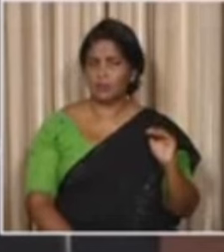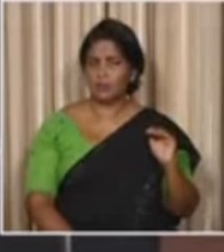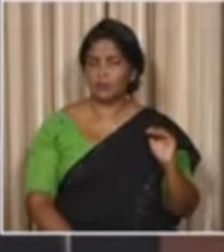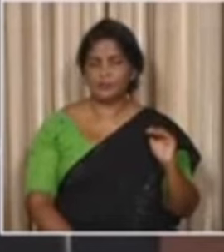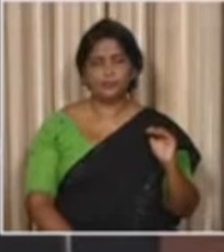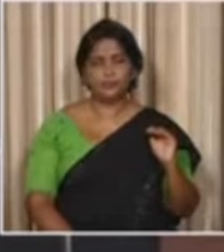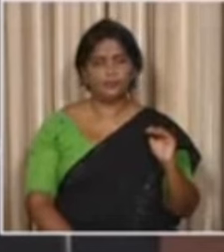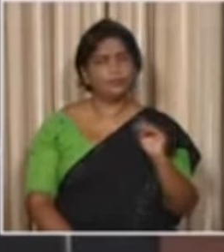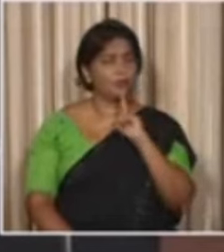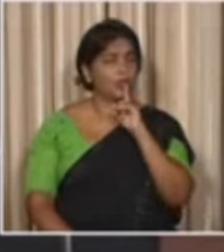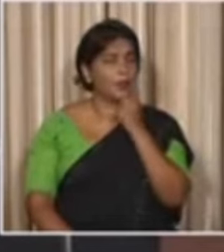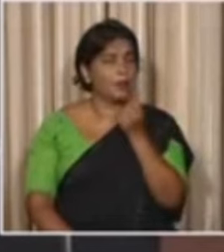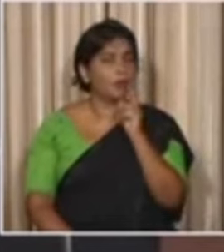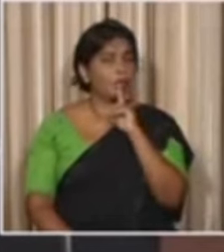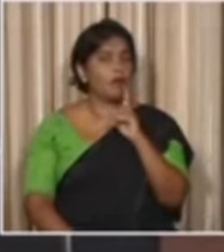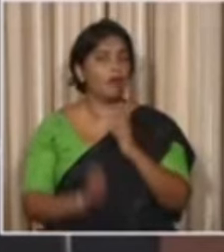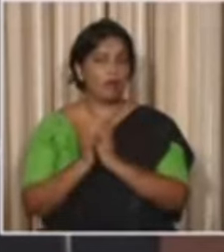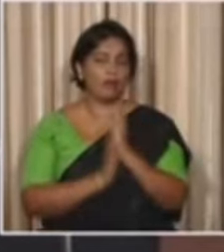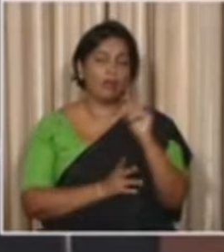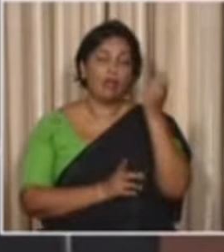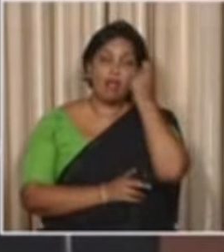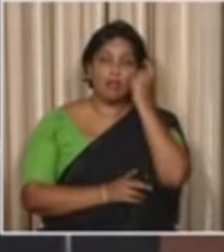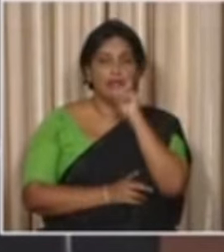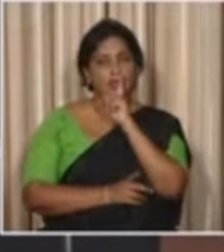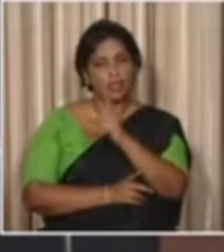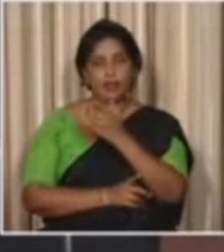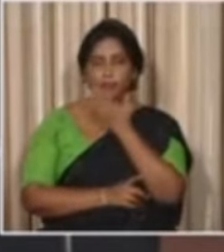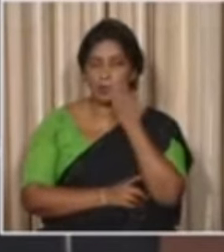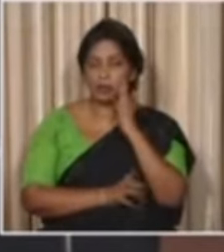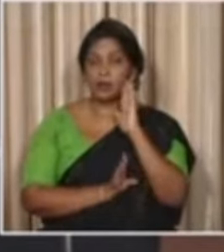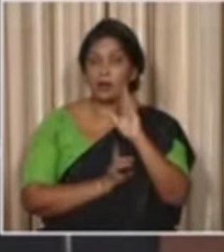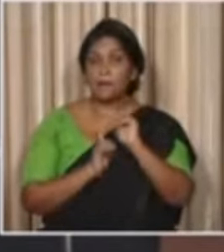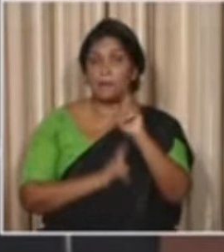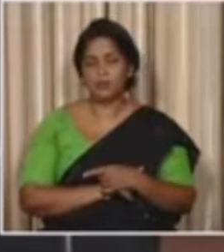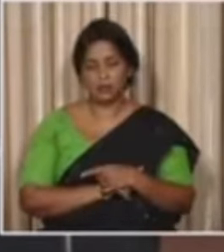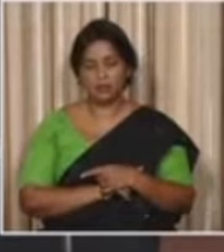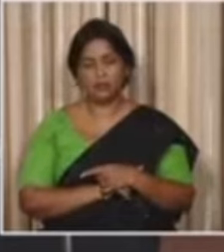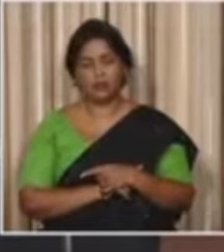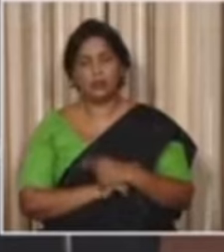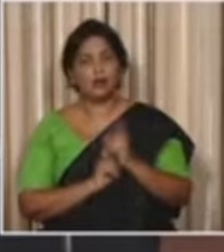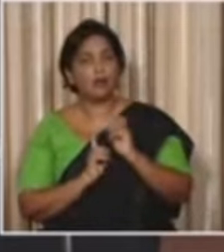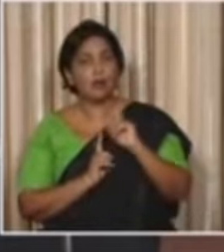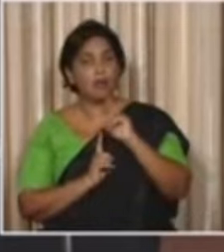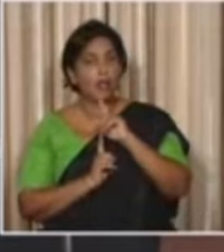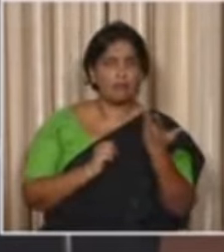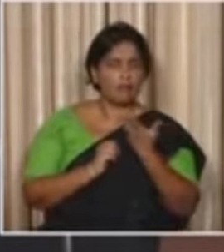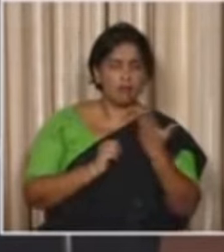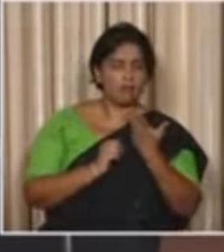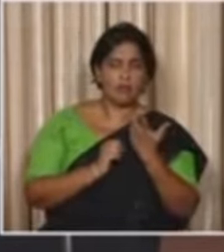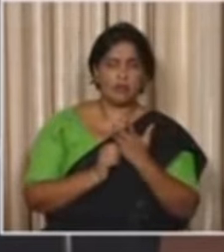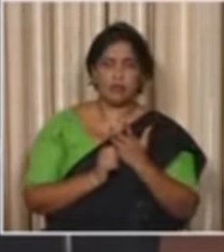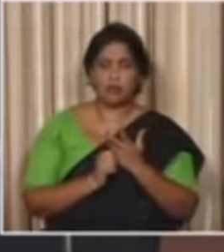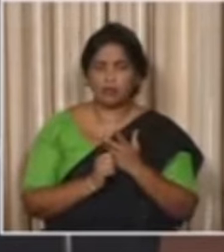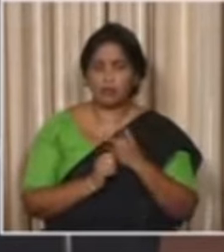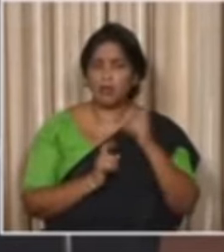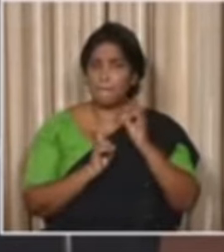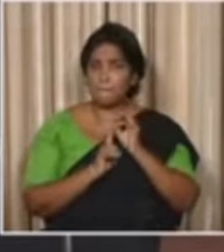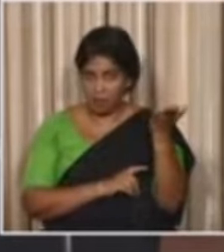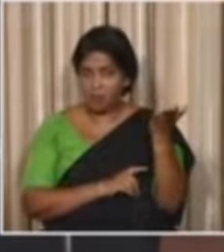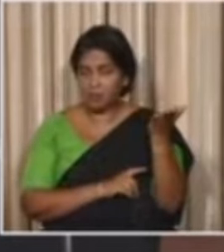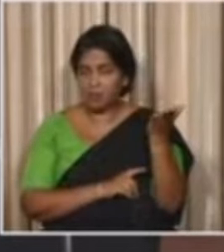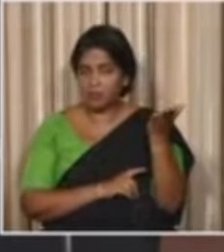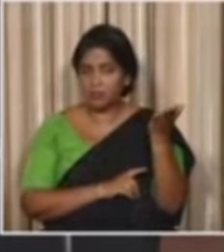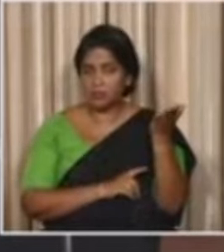නිශ්චය කරන්න අයිතිය තියෙනවා හැබැයි ඒක පාර්ලිමේන්තුවට එන්න ඕන පාර්ලිමේන්තුවට එන්න දු කරන්න බෑ ඒගොල්ලෝගේ පුද්ගලික සල්ලි